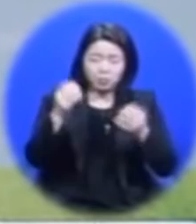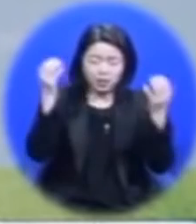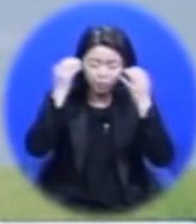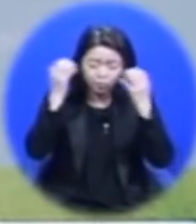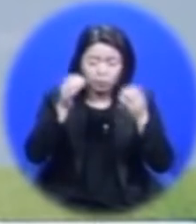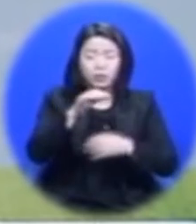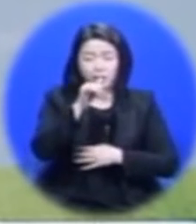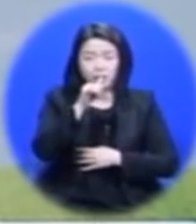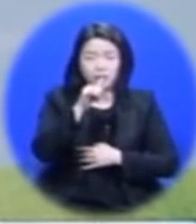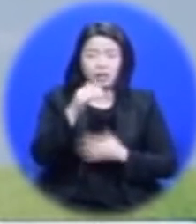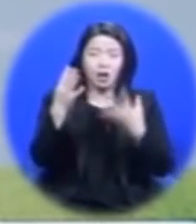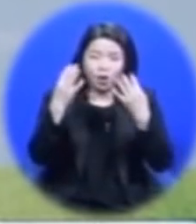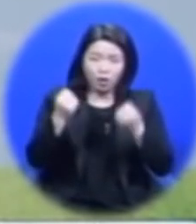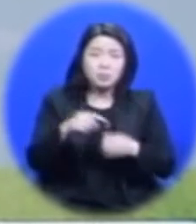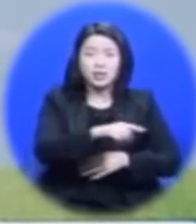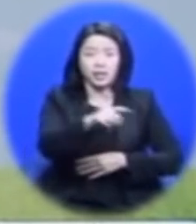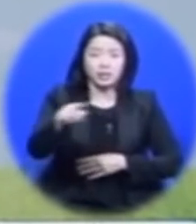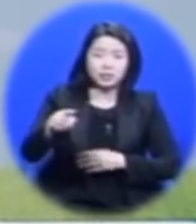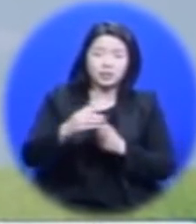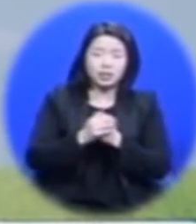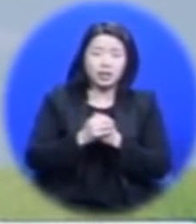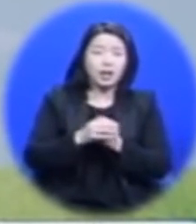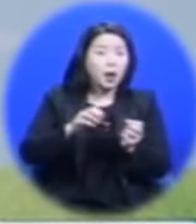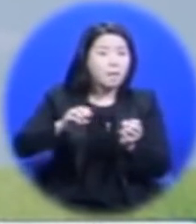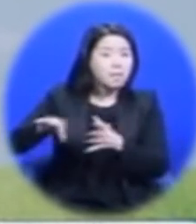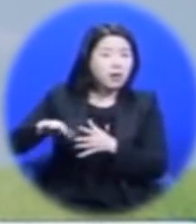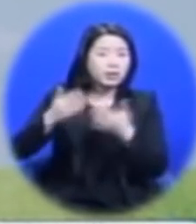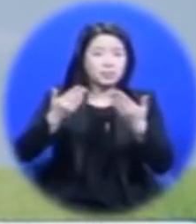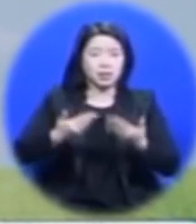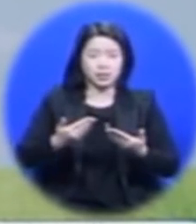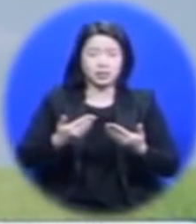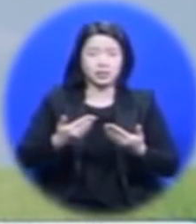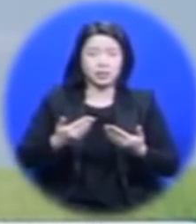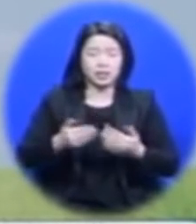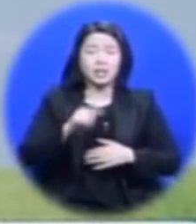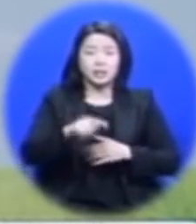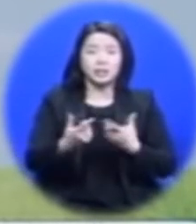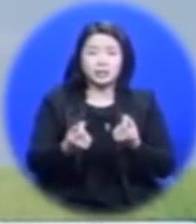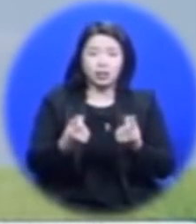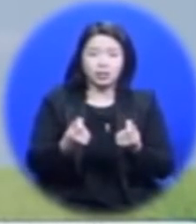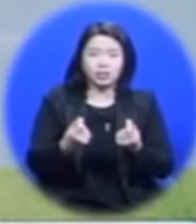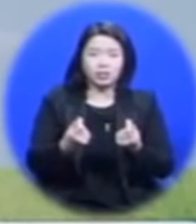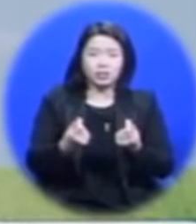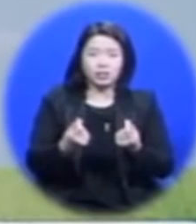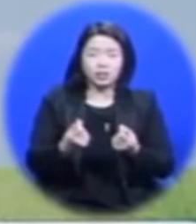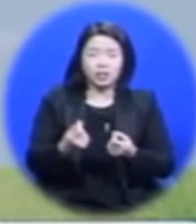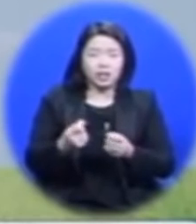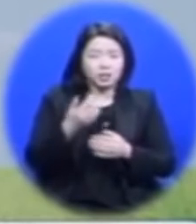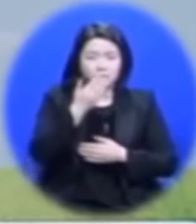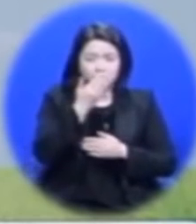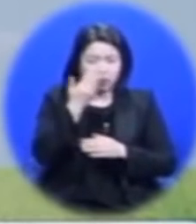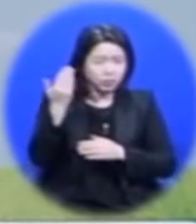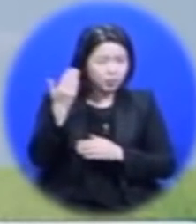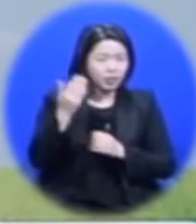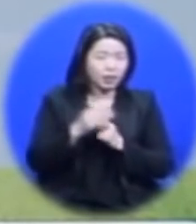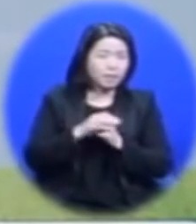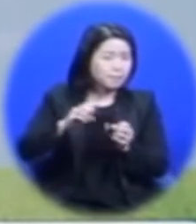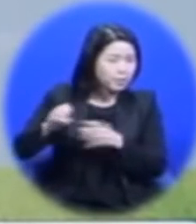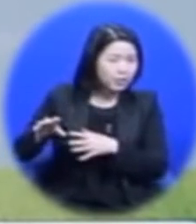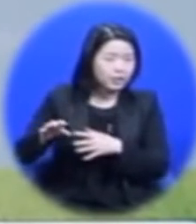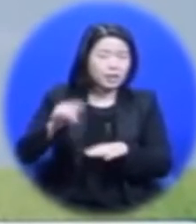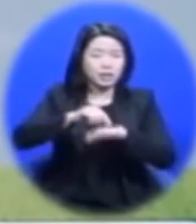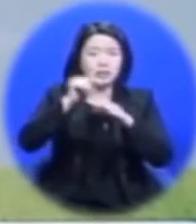고통스러움이 있는지, 얼마나 그들에게 있어서 버림받은 그런 정말 소외감,